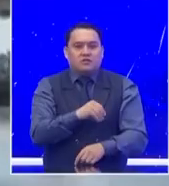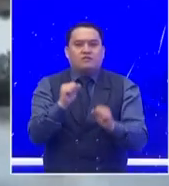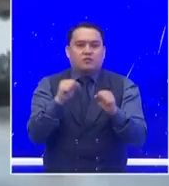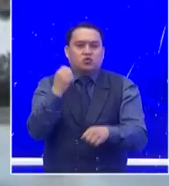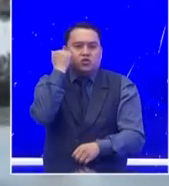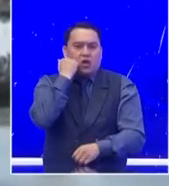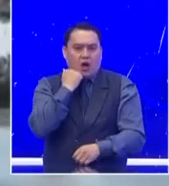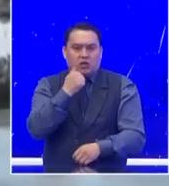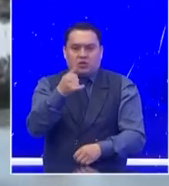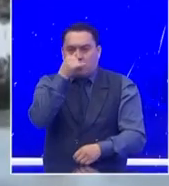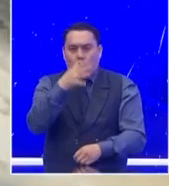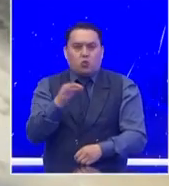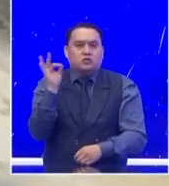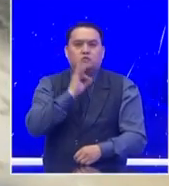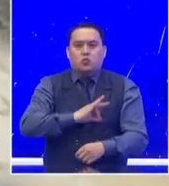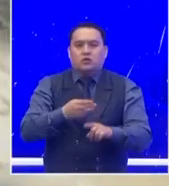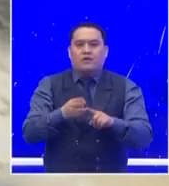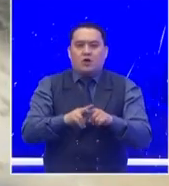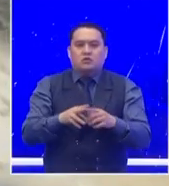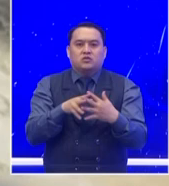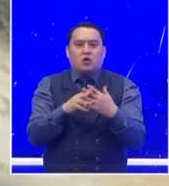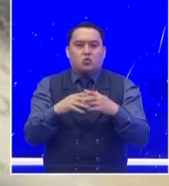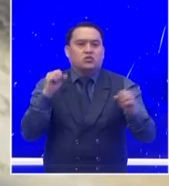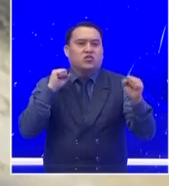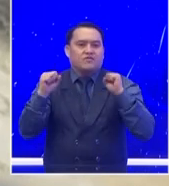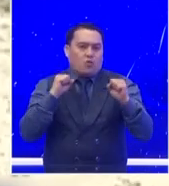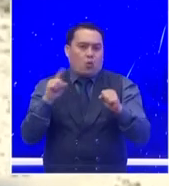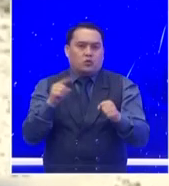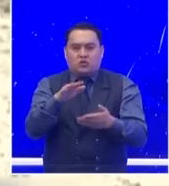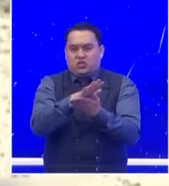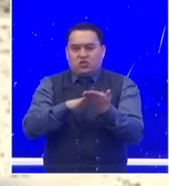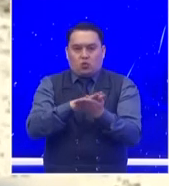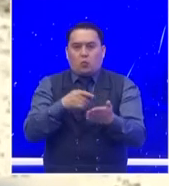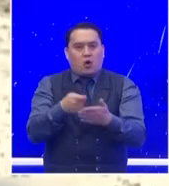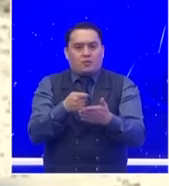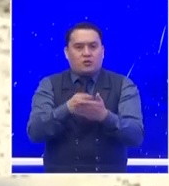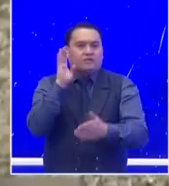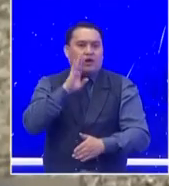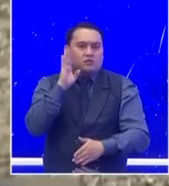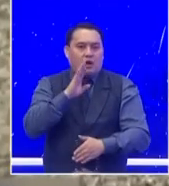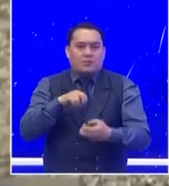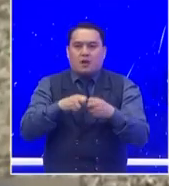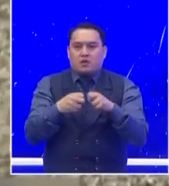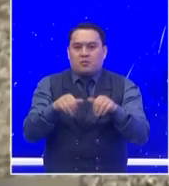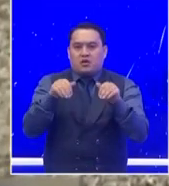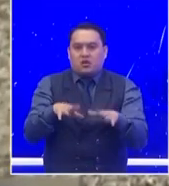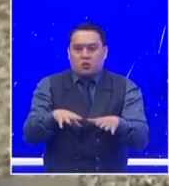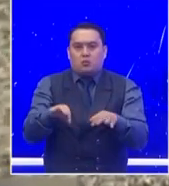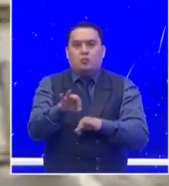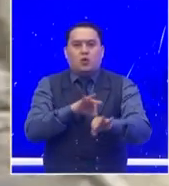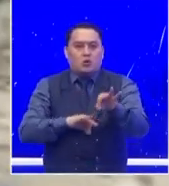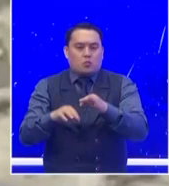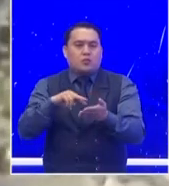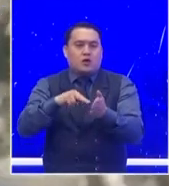изношены и уже непригодны для использования. Крестьяне бьют тревогу, им нечем поить скот. Для решения проблемы в регионе разработали